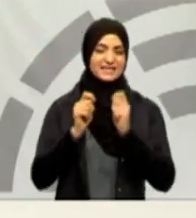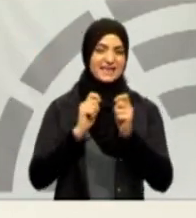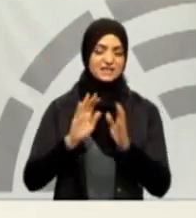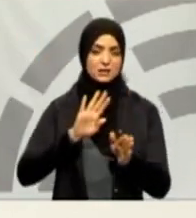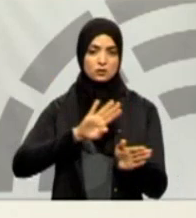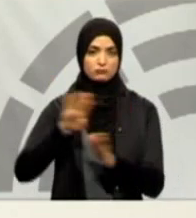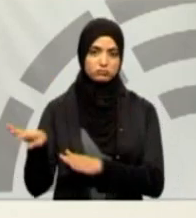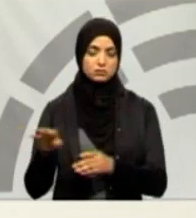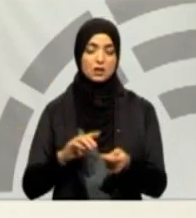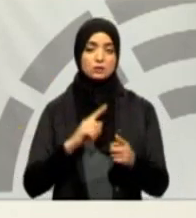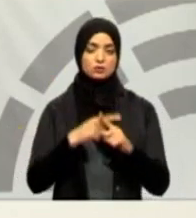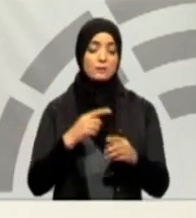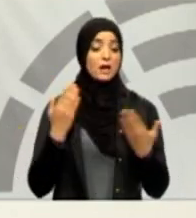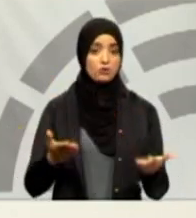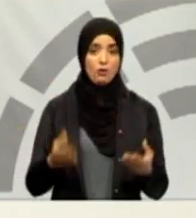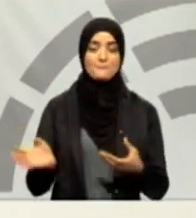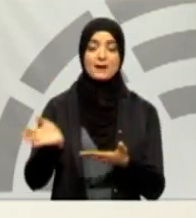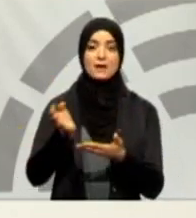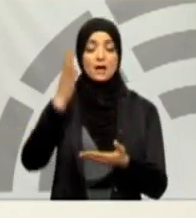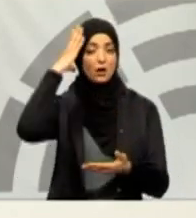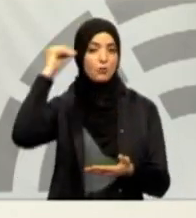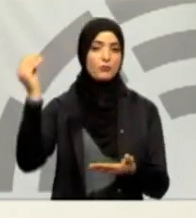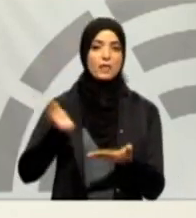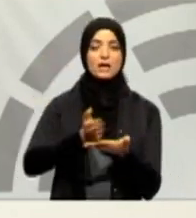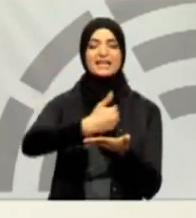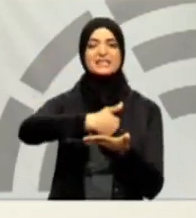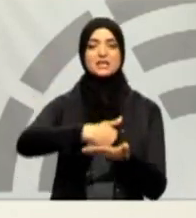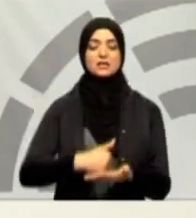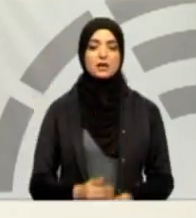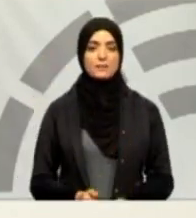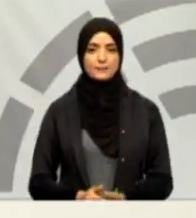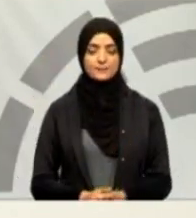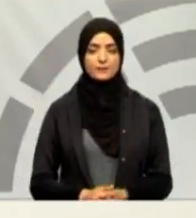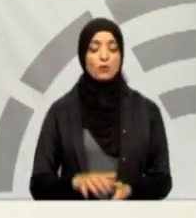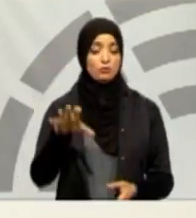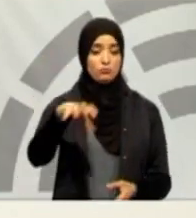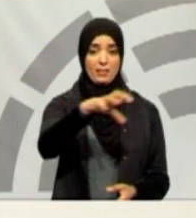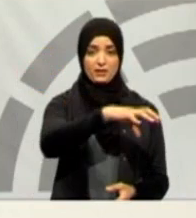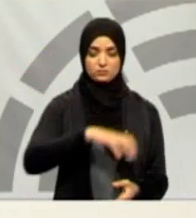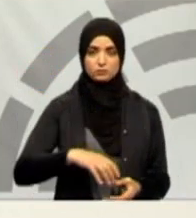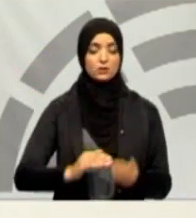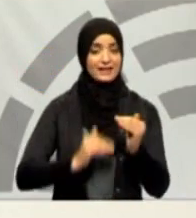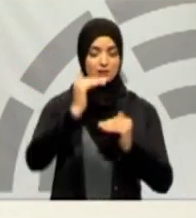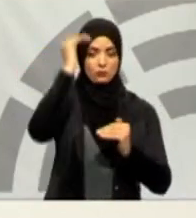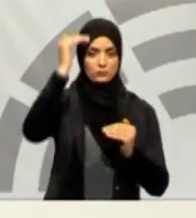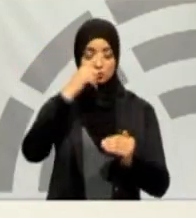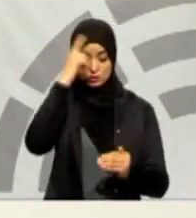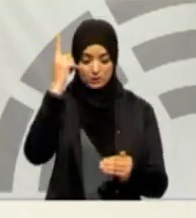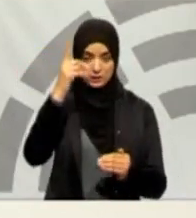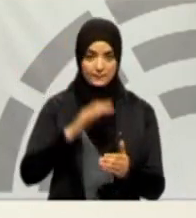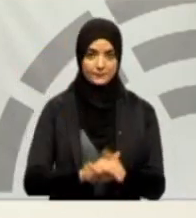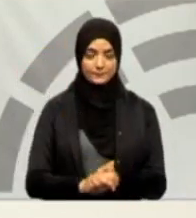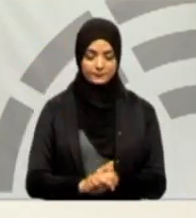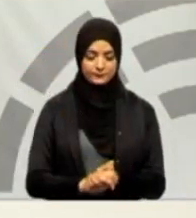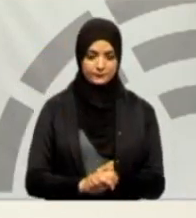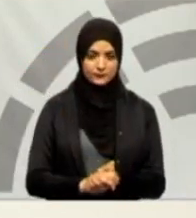فتونس اليوم تحتاج الاختبارات اقتصاديه ومدنيه انهض بها ونعيدكم اننا